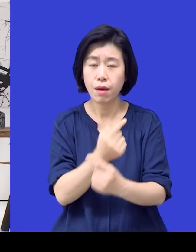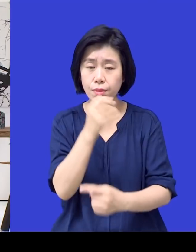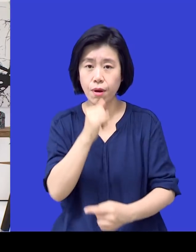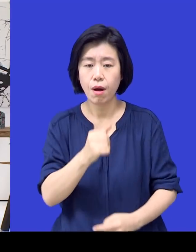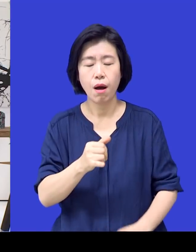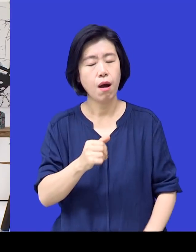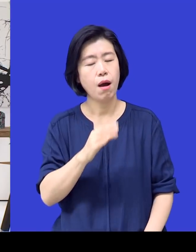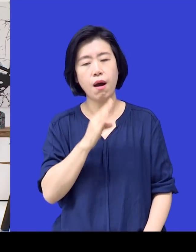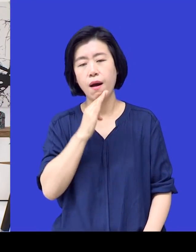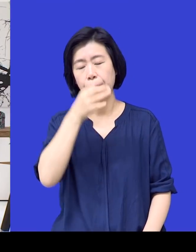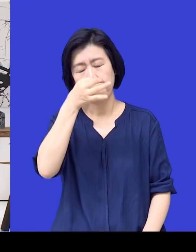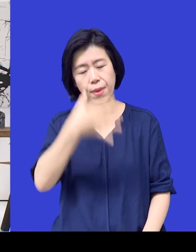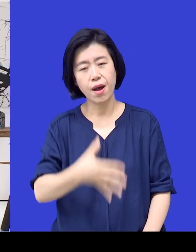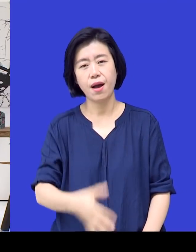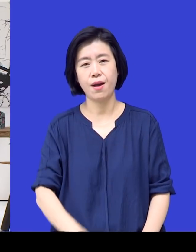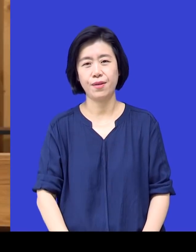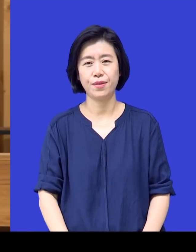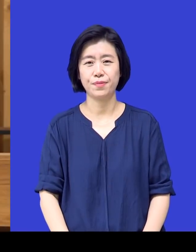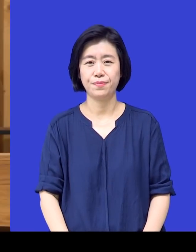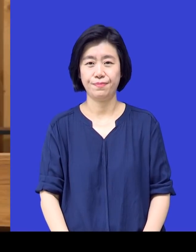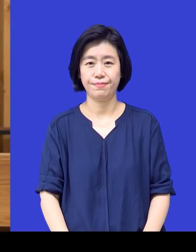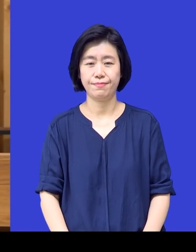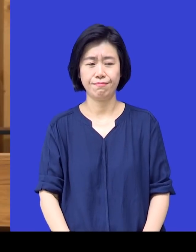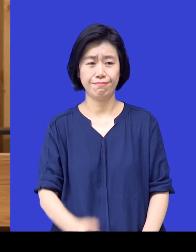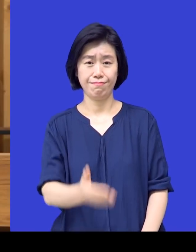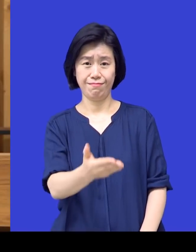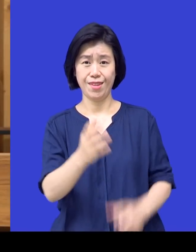않았어요. 예. 그러면 그러니까 어린